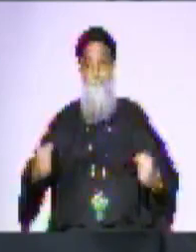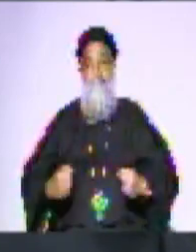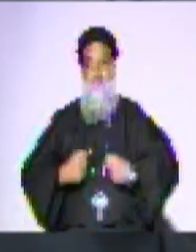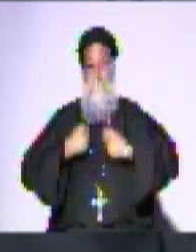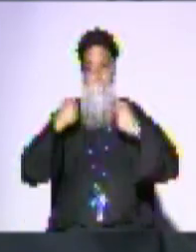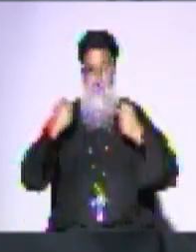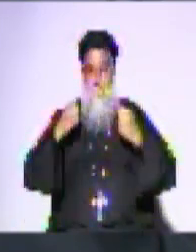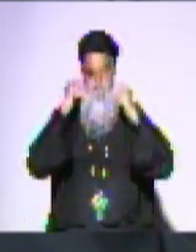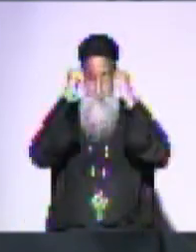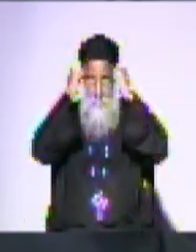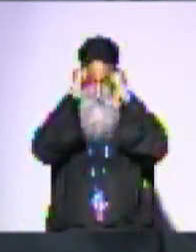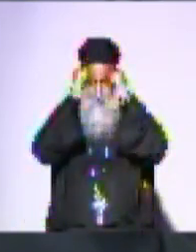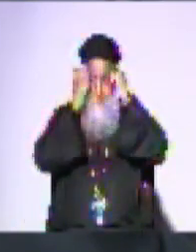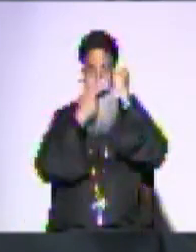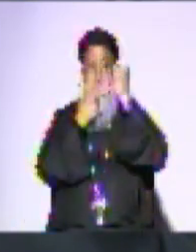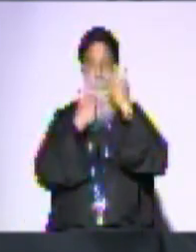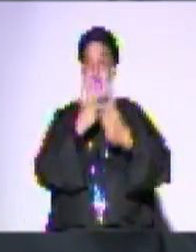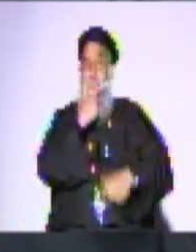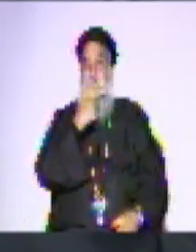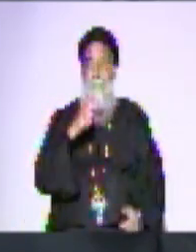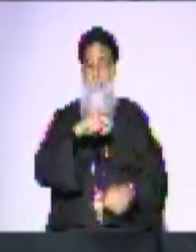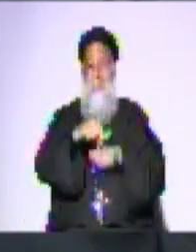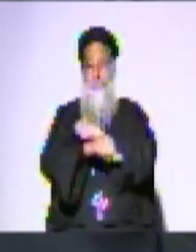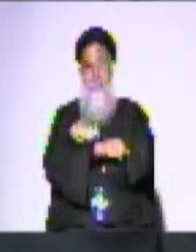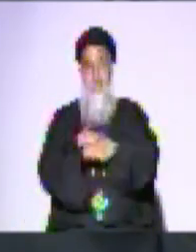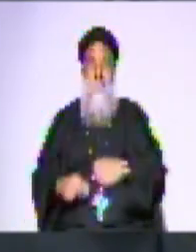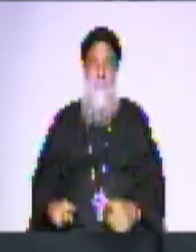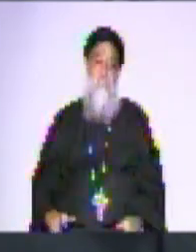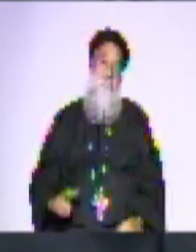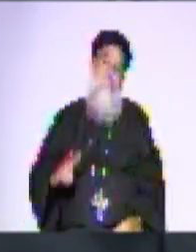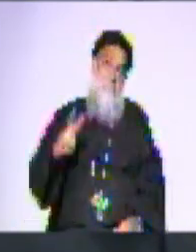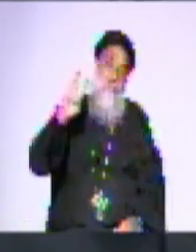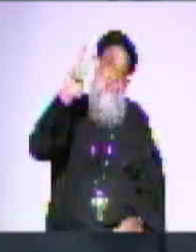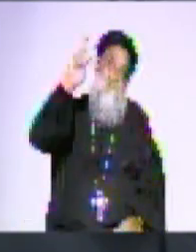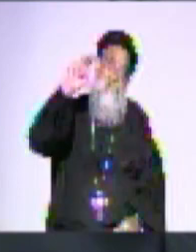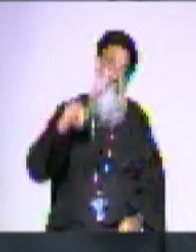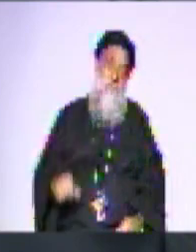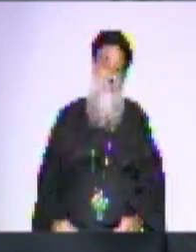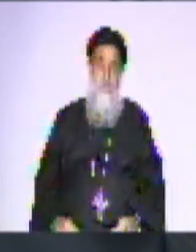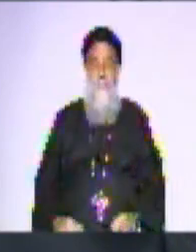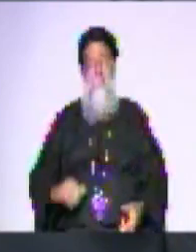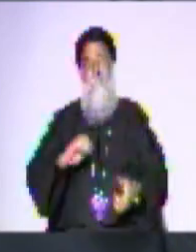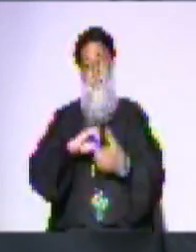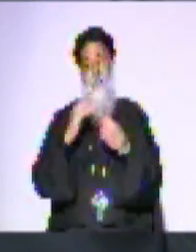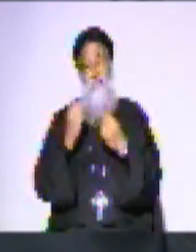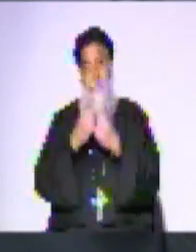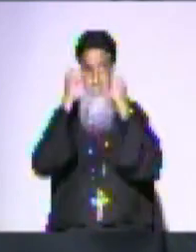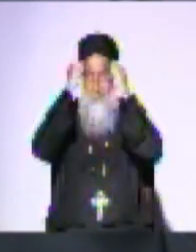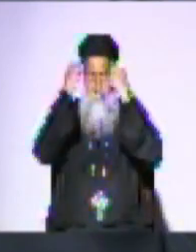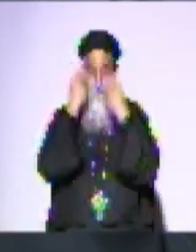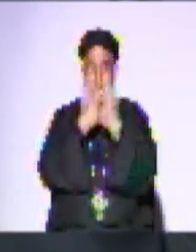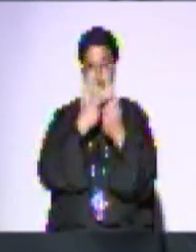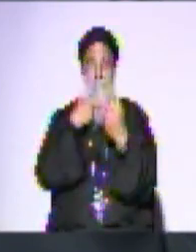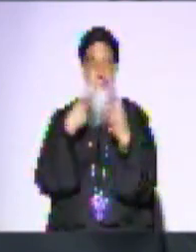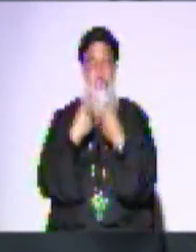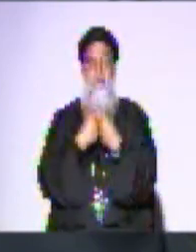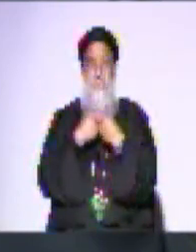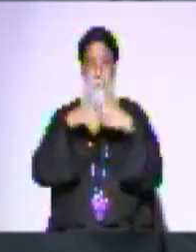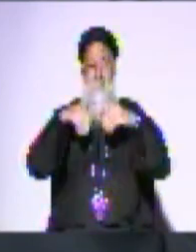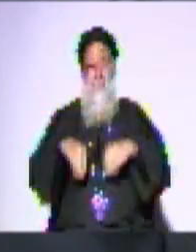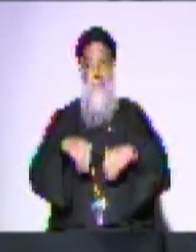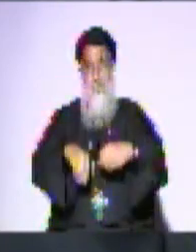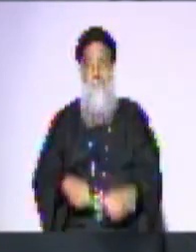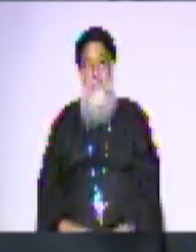التوبة. الأسبوع السادس سيدنا بقى هو المعمودية. فهنا الربط بين التوبة والمعمودية، طبعا في ربط بين